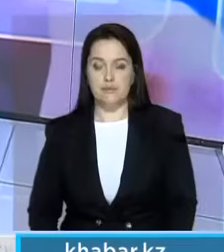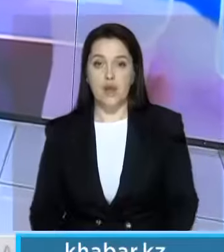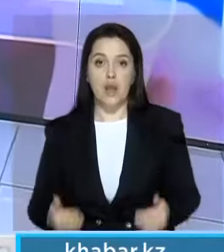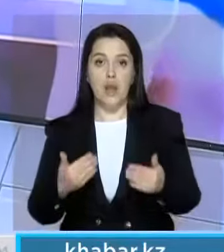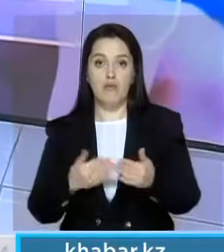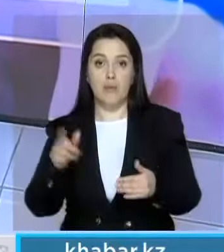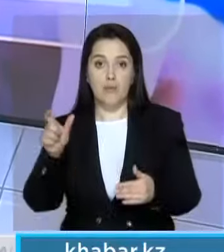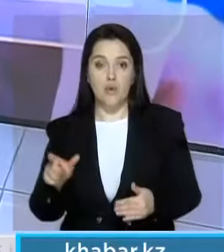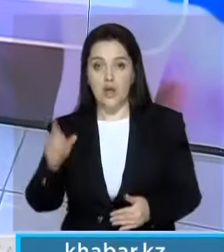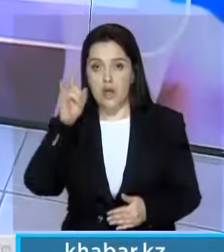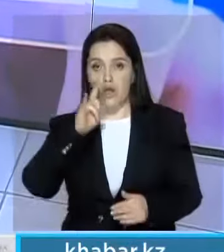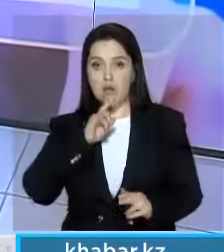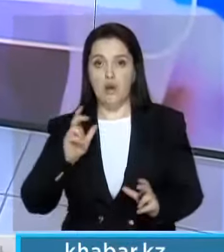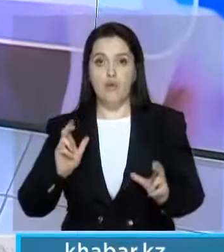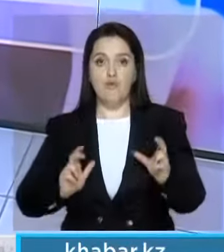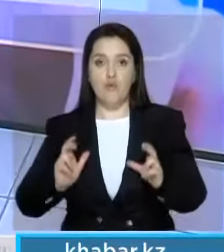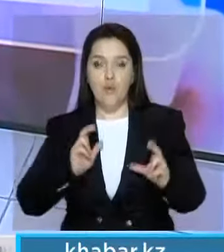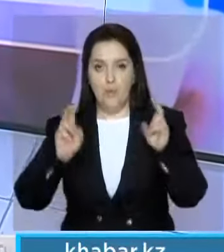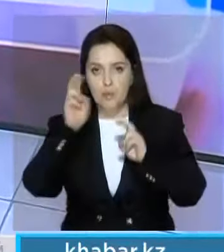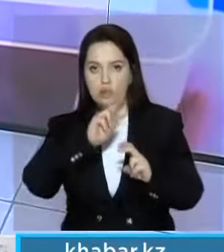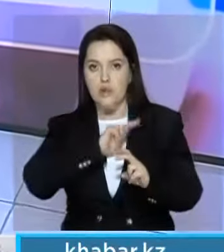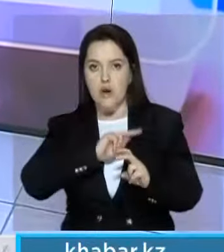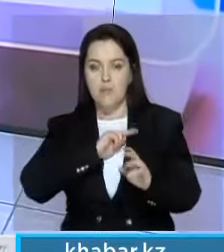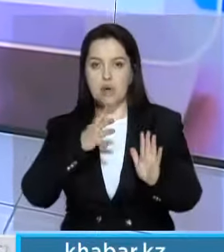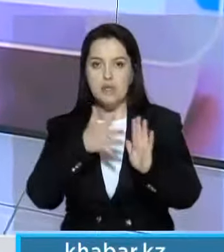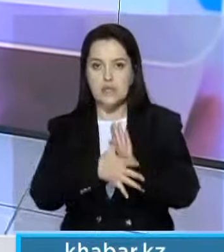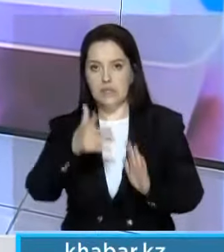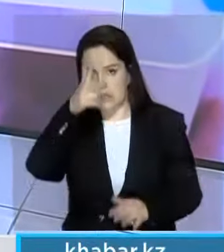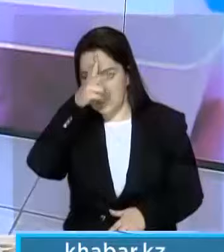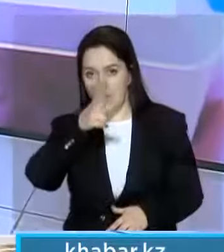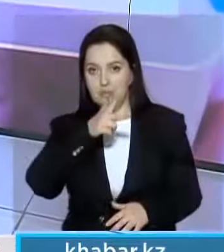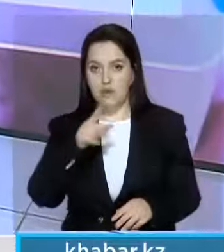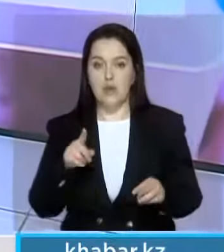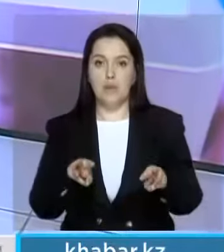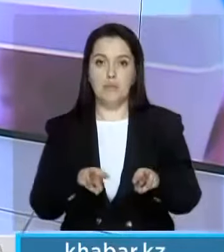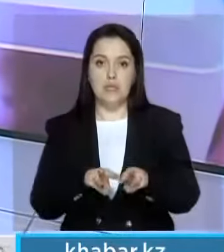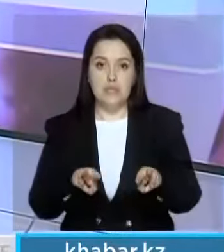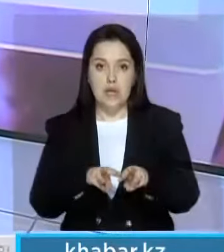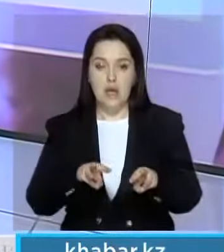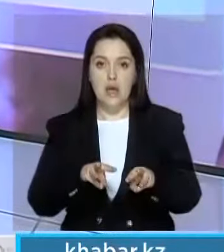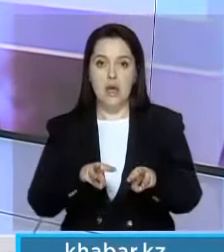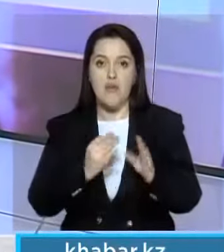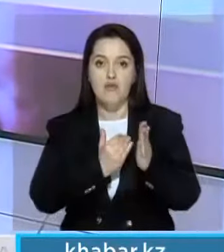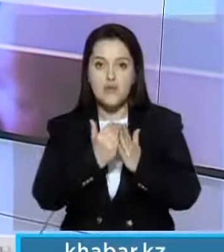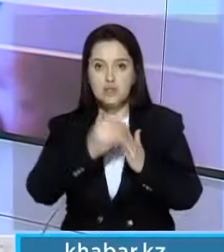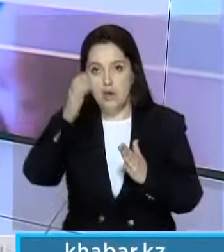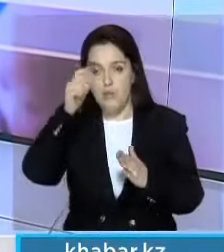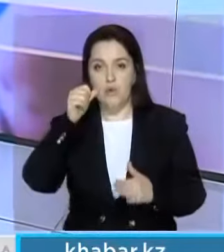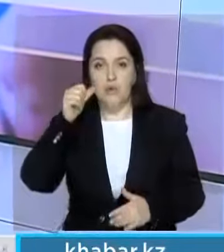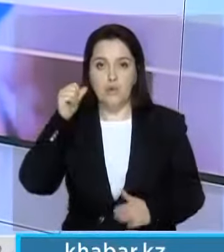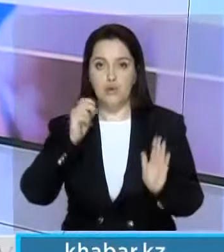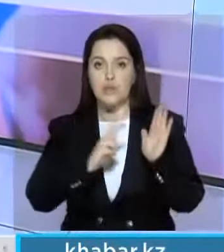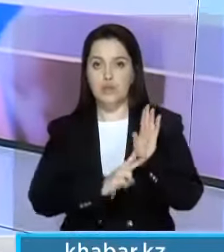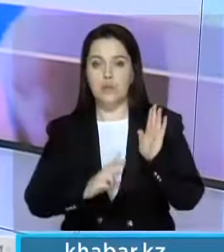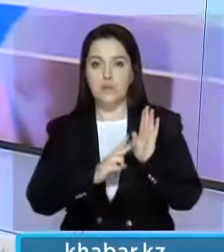выпускники казахстанских ВУЗов на поиск работы в среднем тратят 3 месяца по данным Министерства науки и высшего образования в